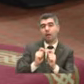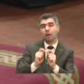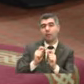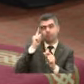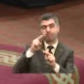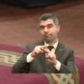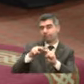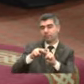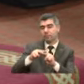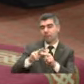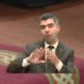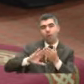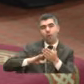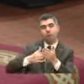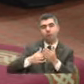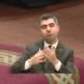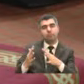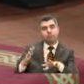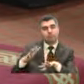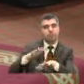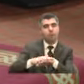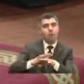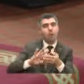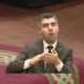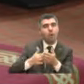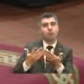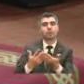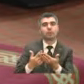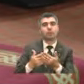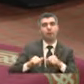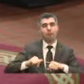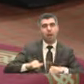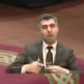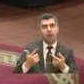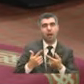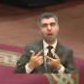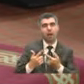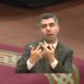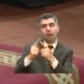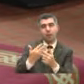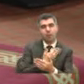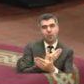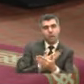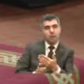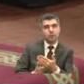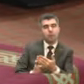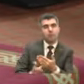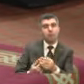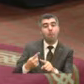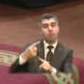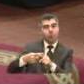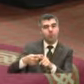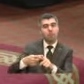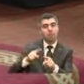هادئ فيه التشاركية لجميع المؤسسات، هيئات الحكمة، المؤسسات الاستشارية، أيضا المؤسسة